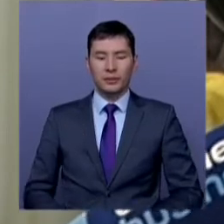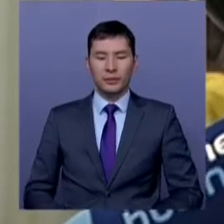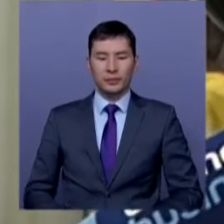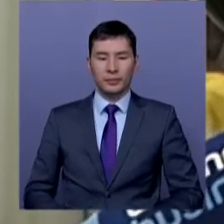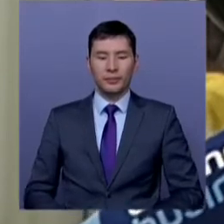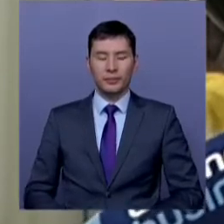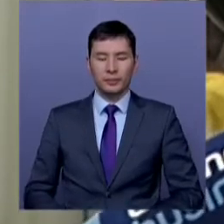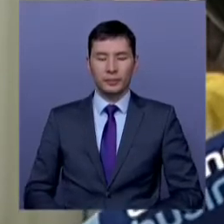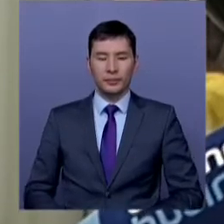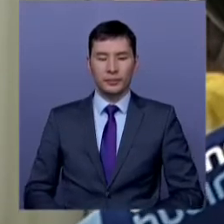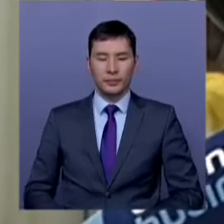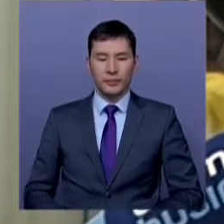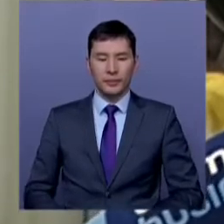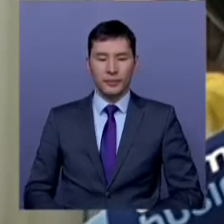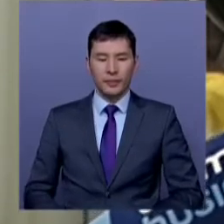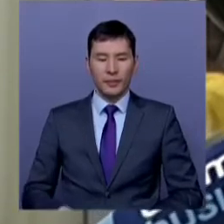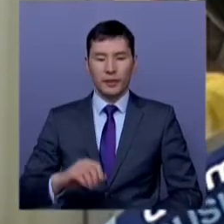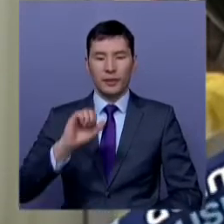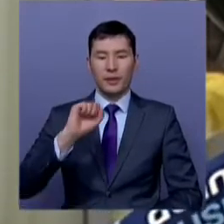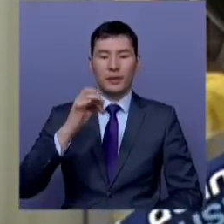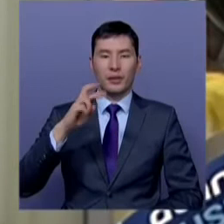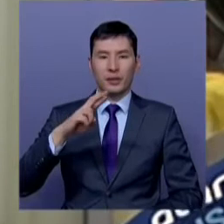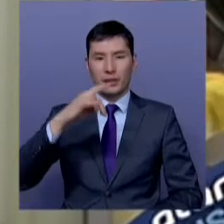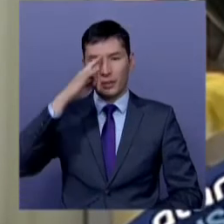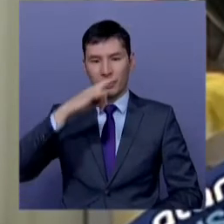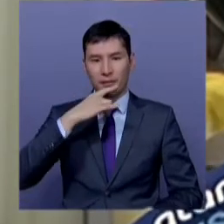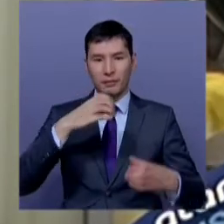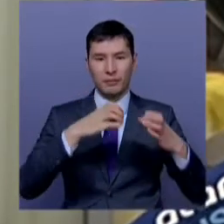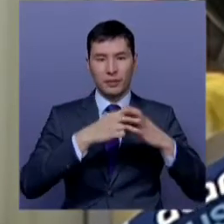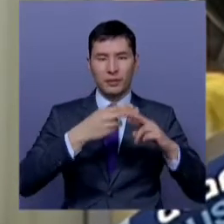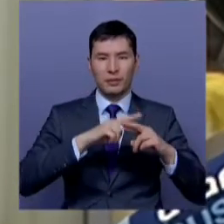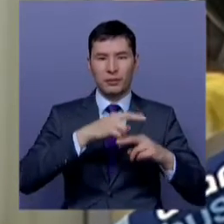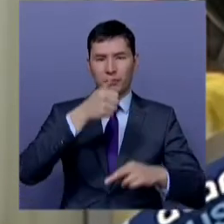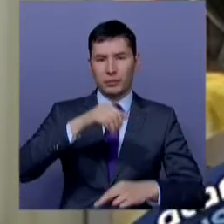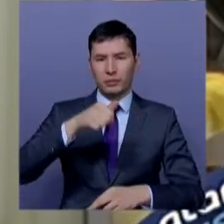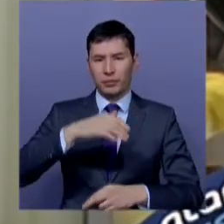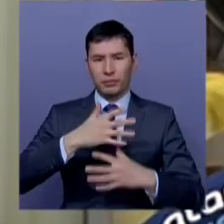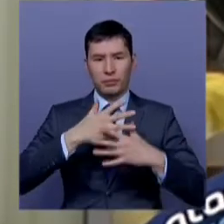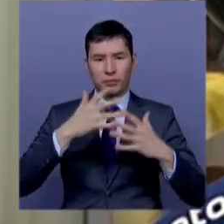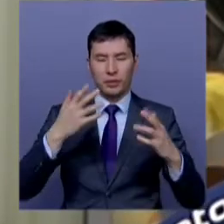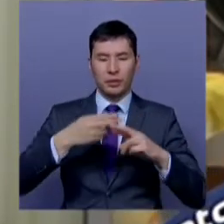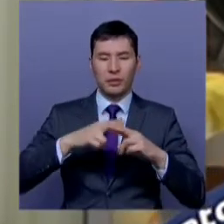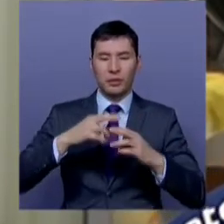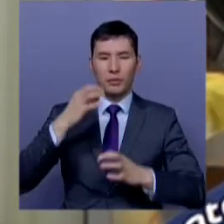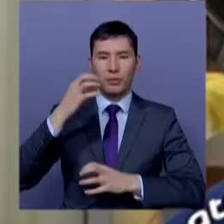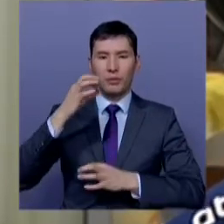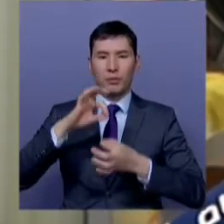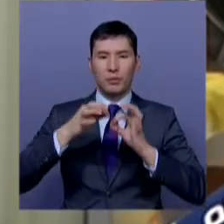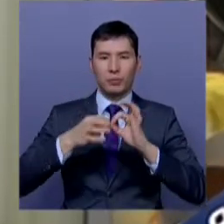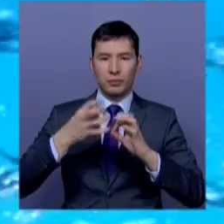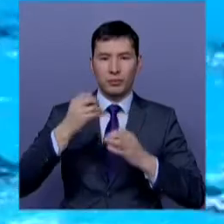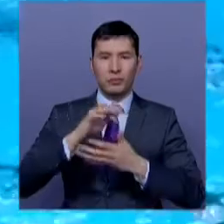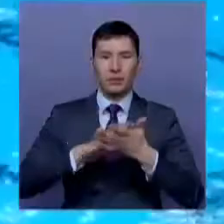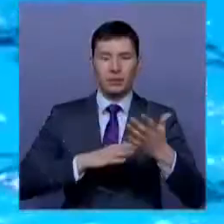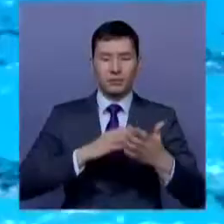негізге алу туралы шешім қабылданды. Азияда да Қазақстан командасы топ жарған болатын. Демек, жеңімпаз команда олимпиада ойындарына тікелей жолдама